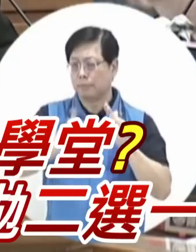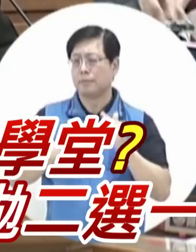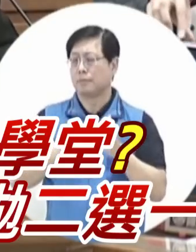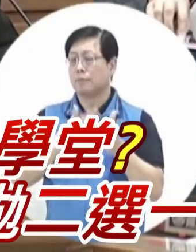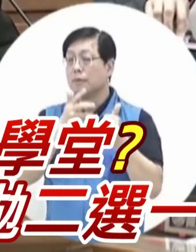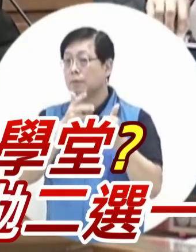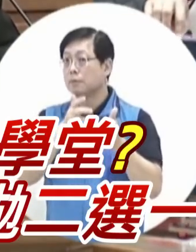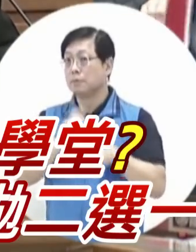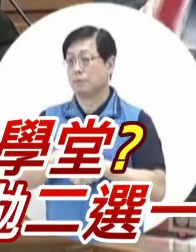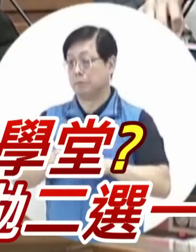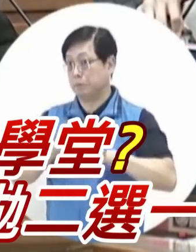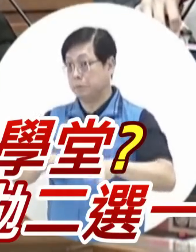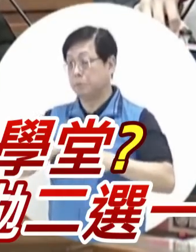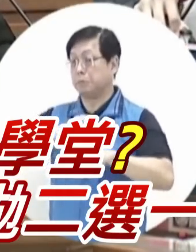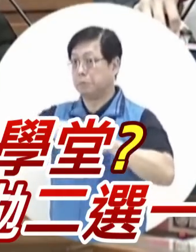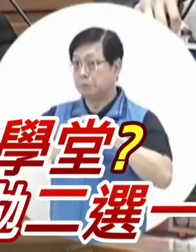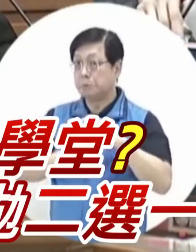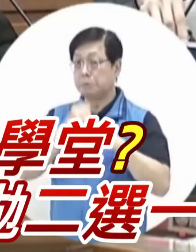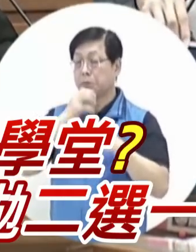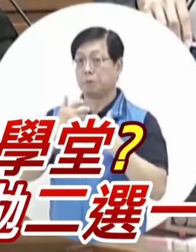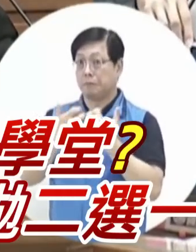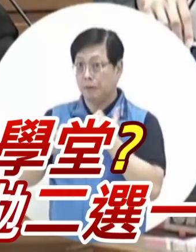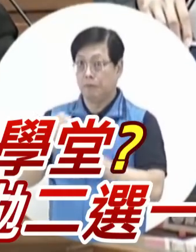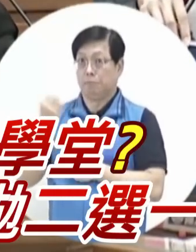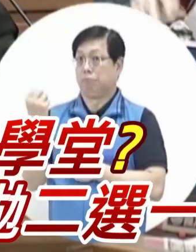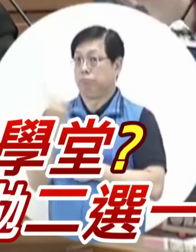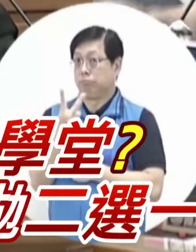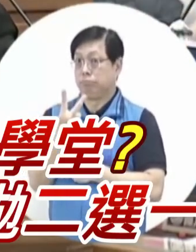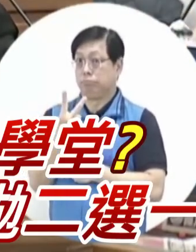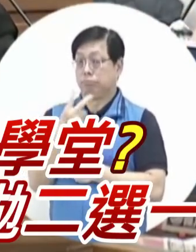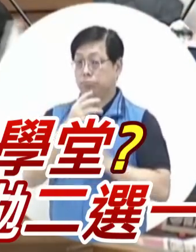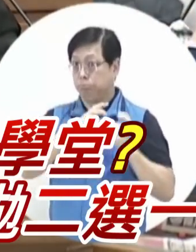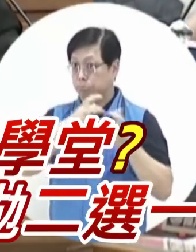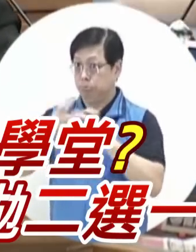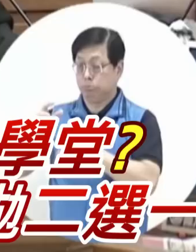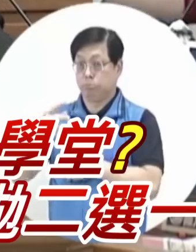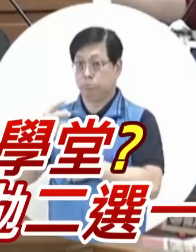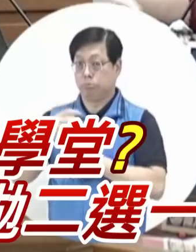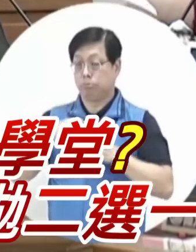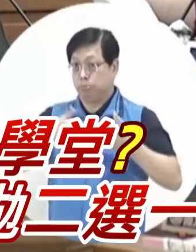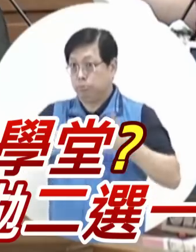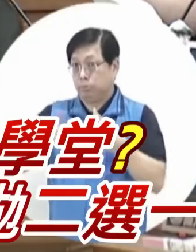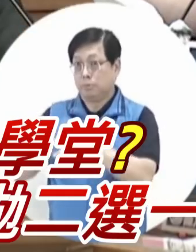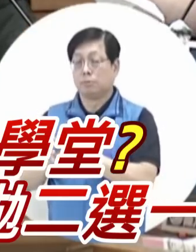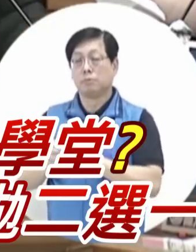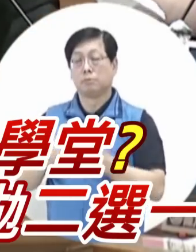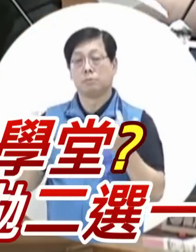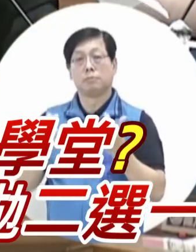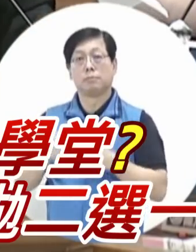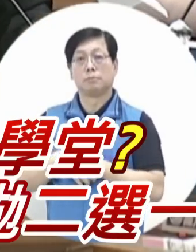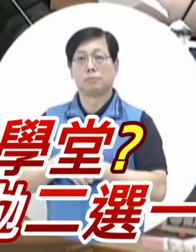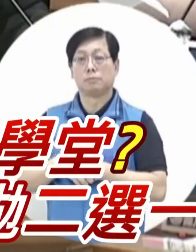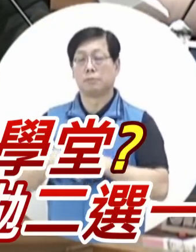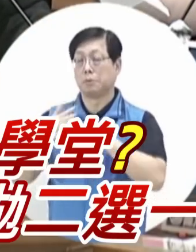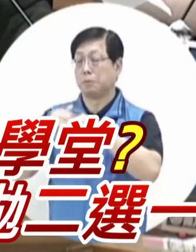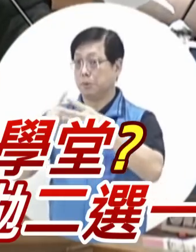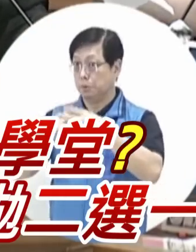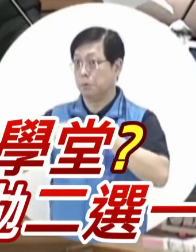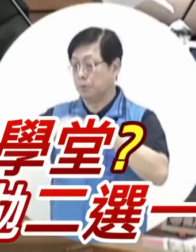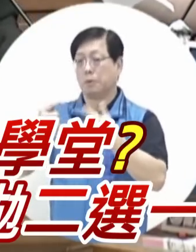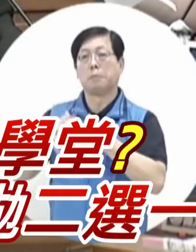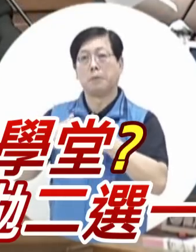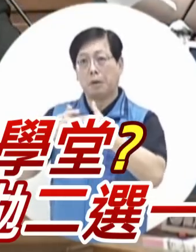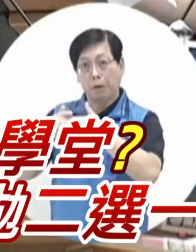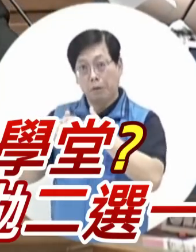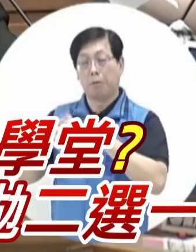长，现在呢，全世界分成了两个这个世界上的这个集团，包括我们的民主同盟，像是美国